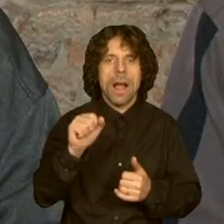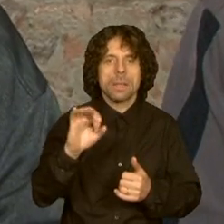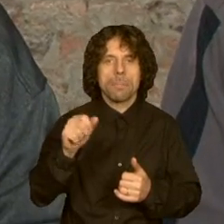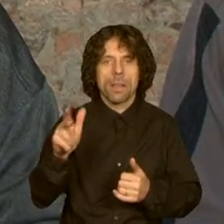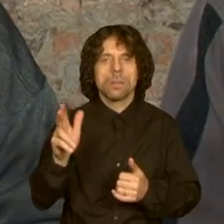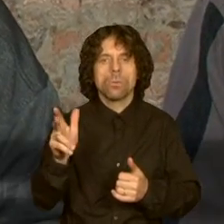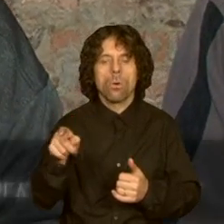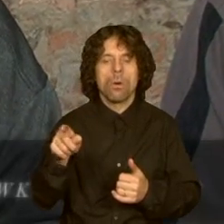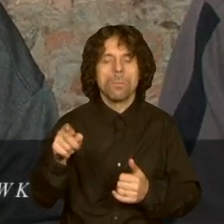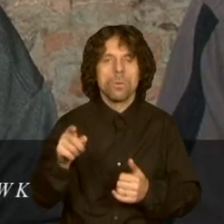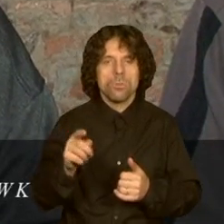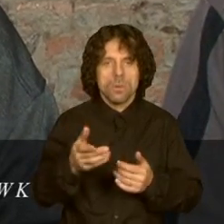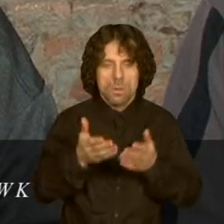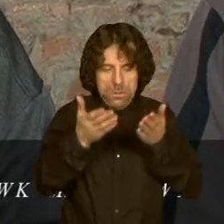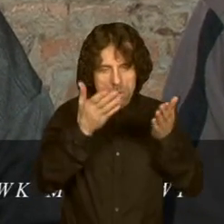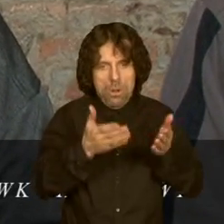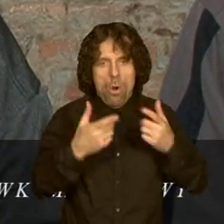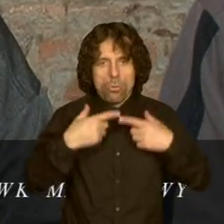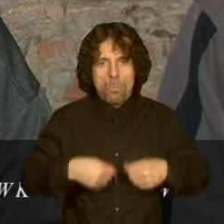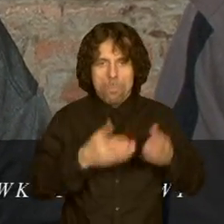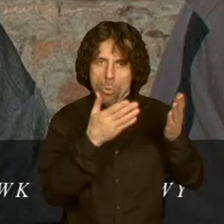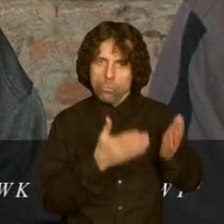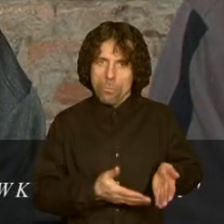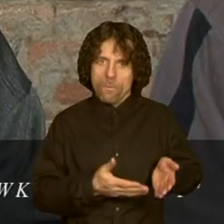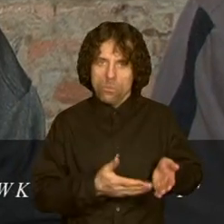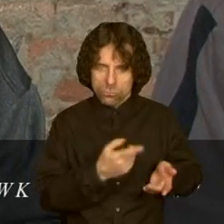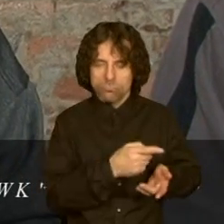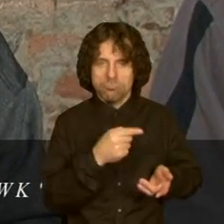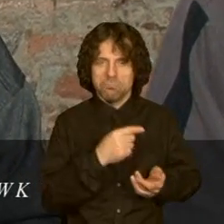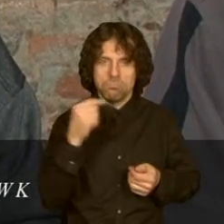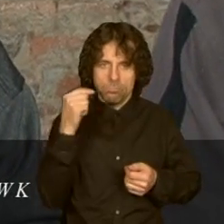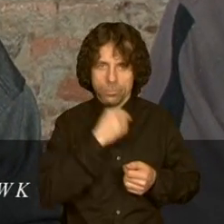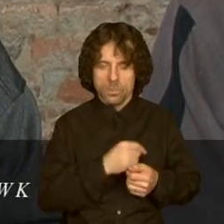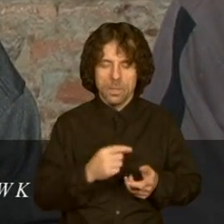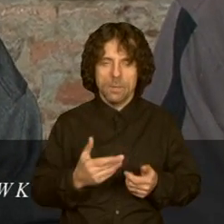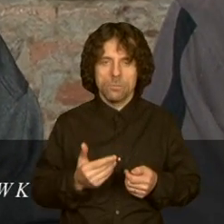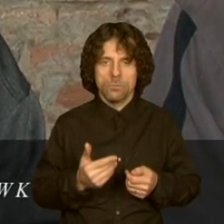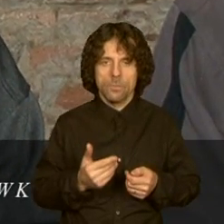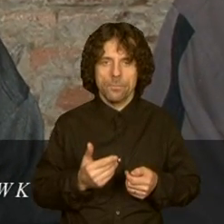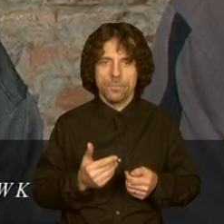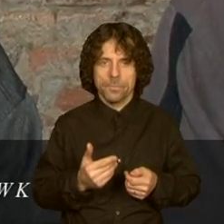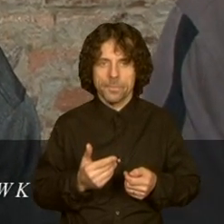ten człowiek? Była to sylwetka osobowa, która potrafiła